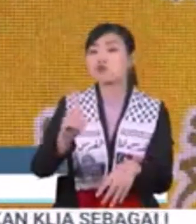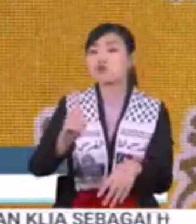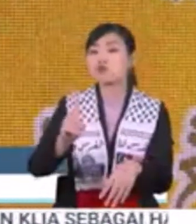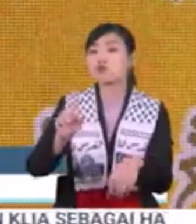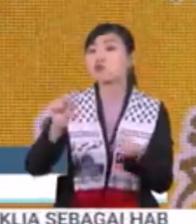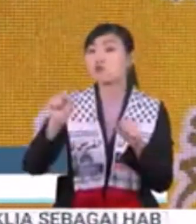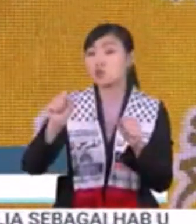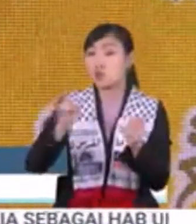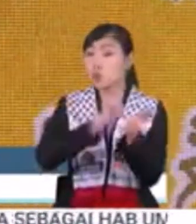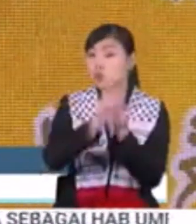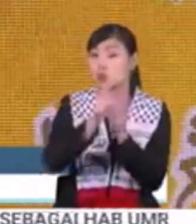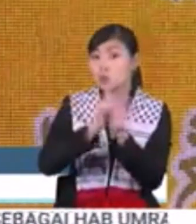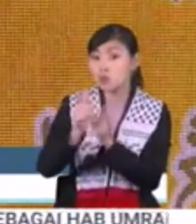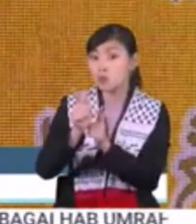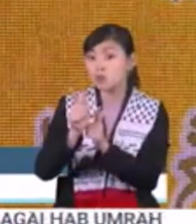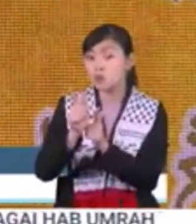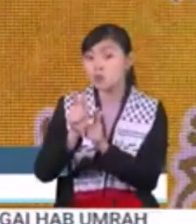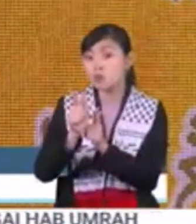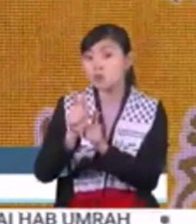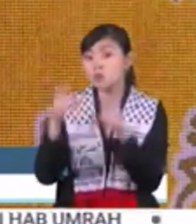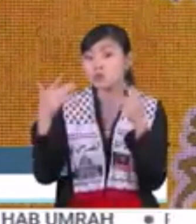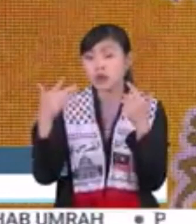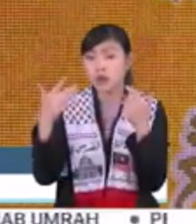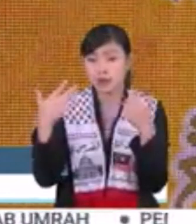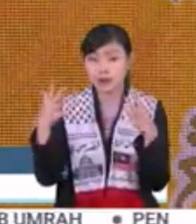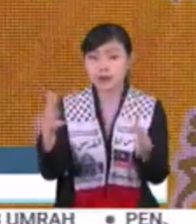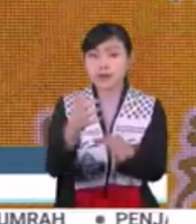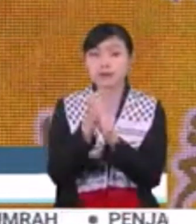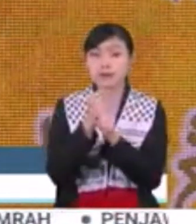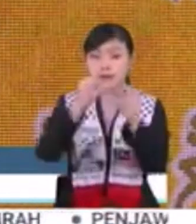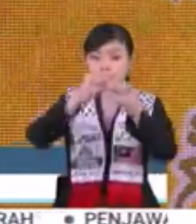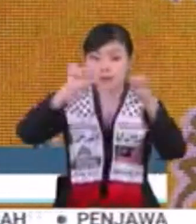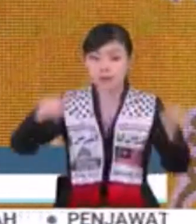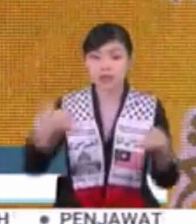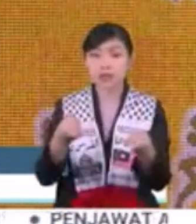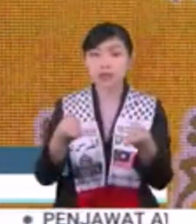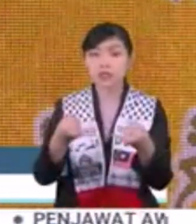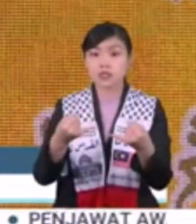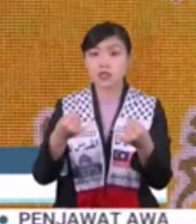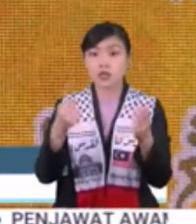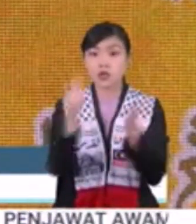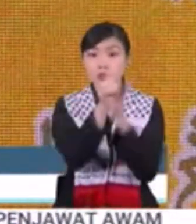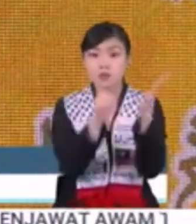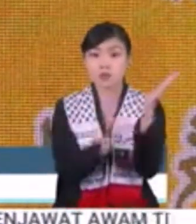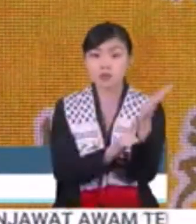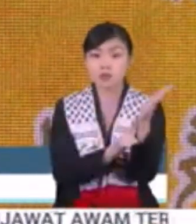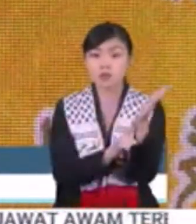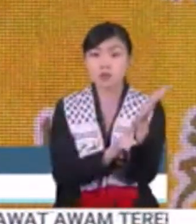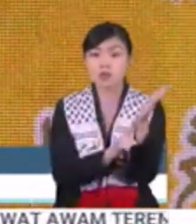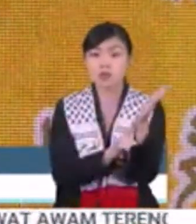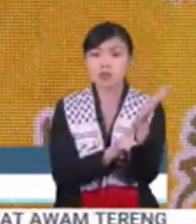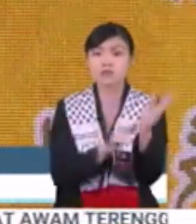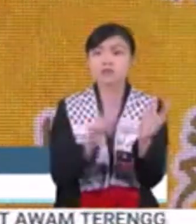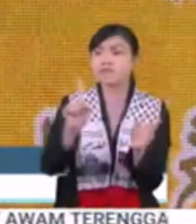berkelayakan yang telah memiliki sijil amalan guaman syari'i di mana-mana